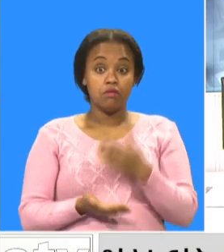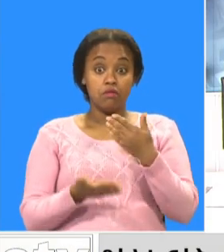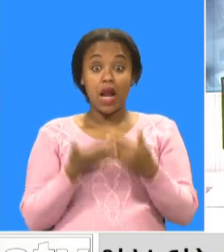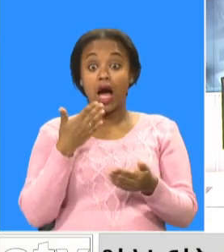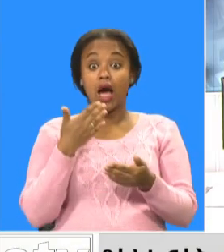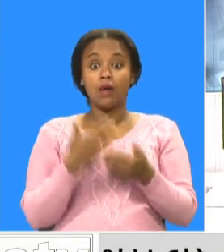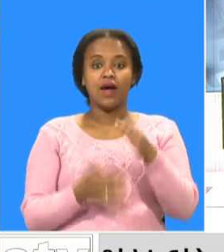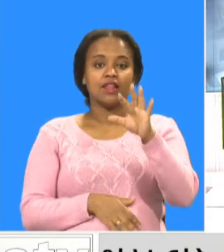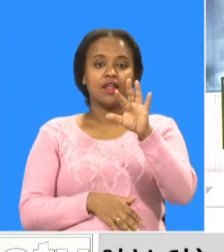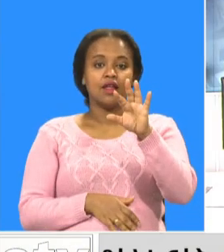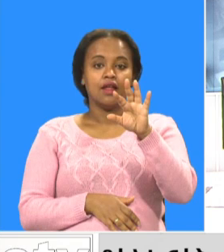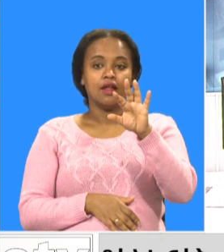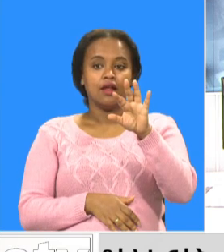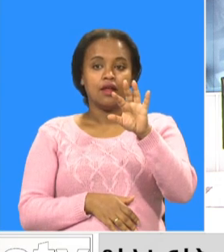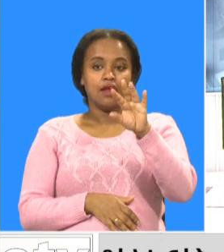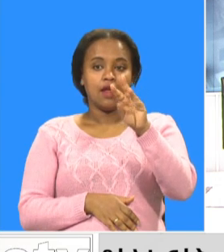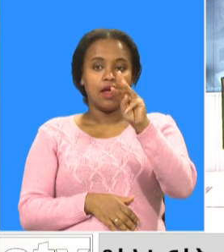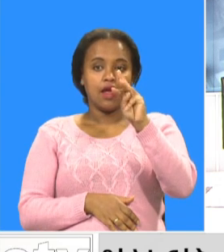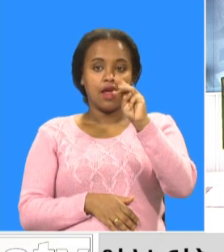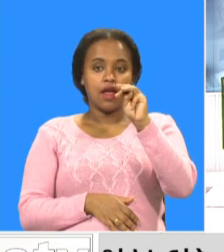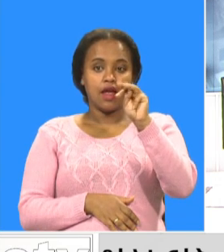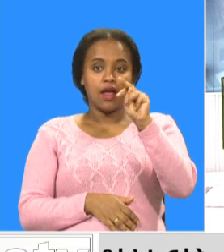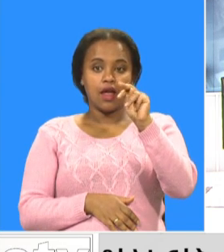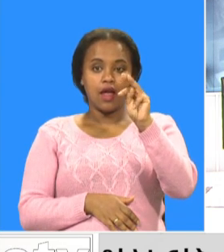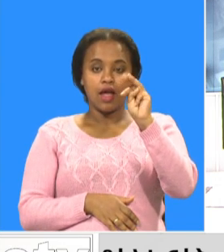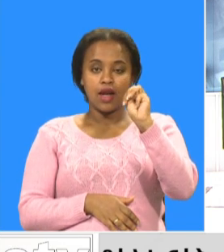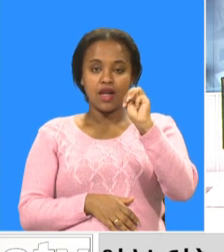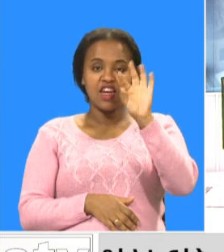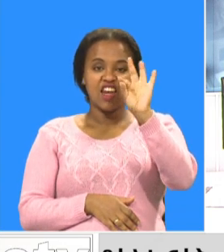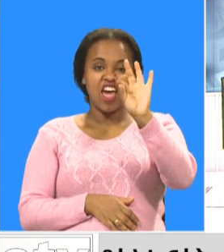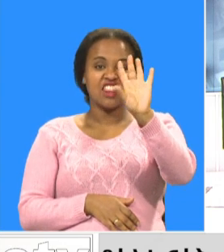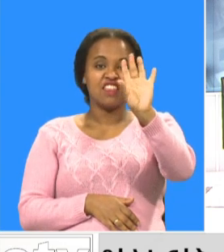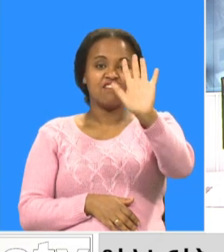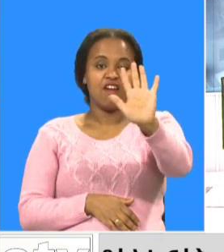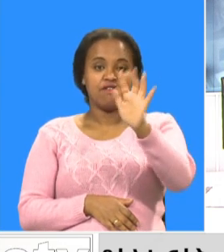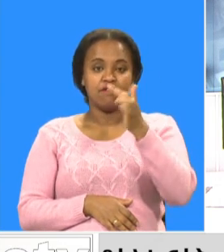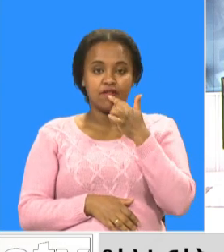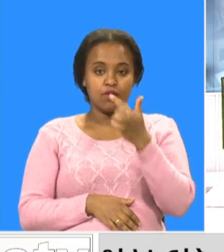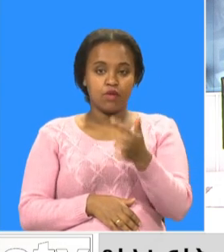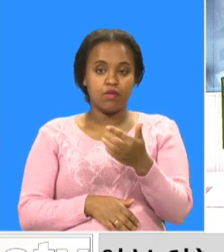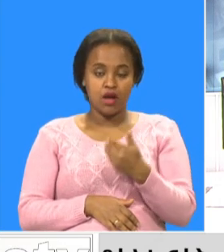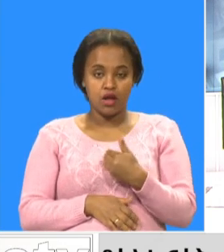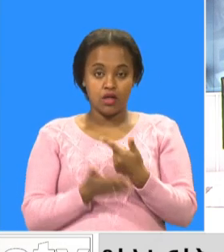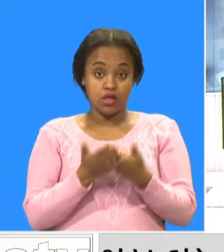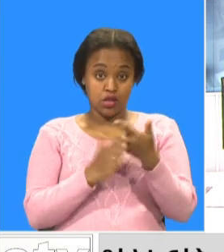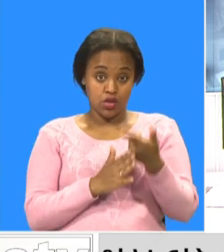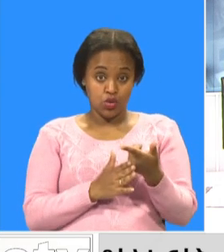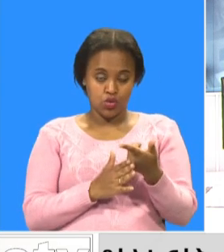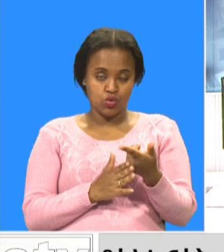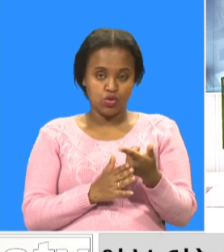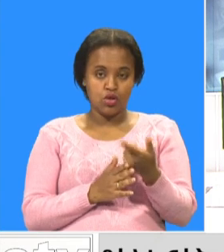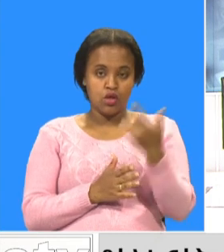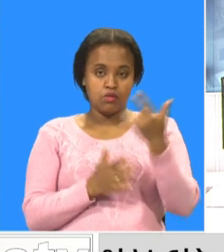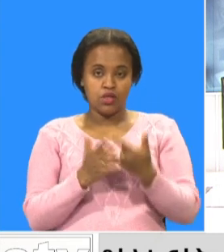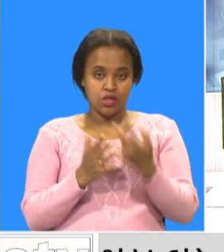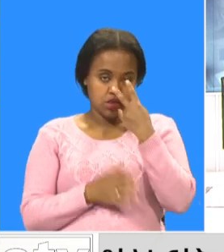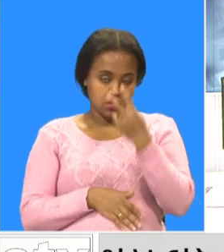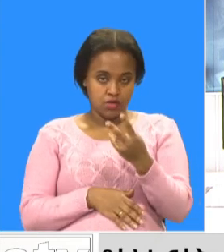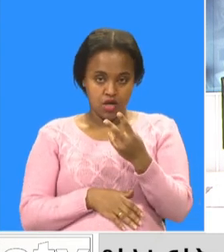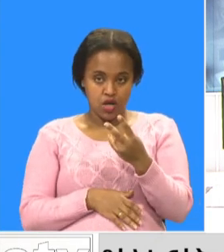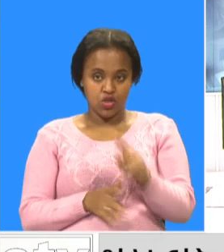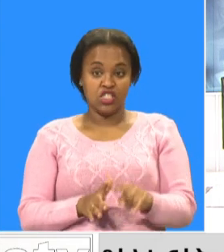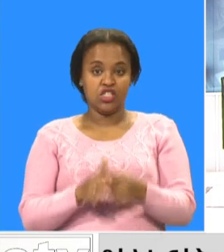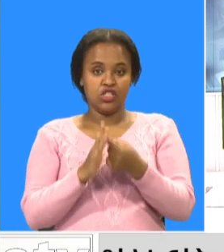በተመለከተ እንግዲህ አብደላ ቦር ስለ ቁጥጥሩ ይነግረናል። ዘርዘር አድርገንም ወደ በኋላ ምናየዋ የተወሰኑ ሀሳቦች ነው።